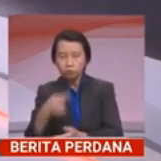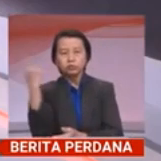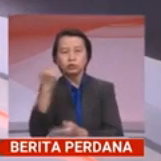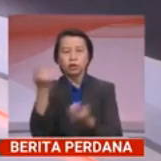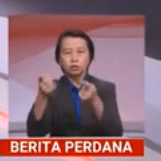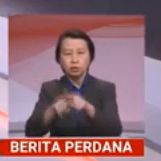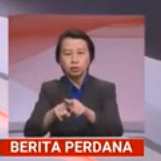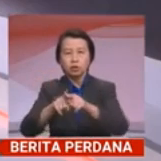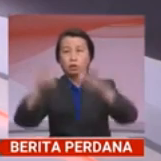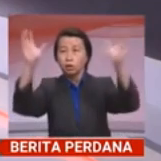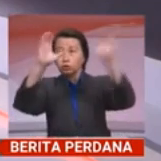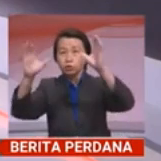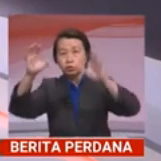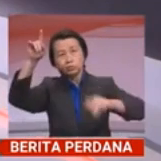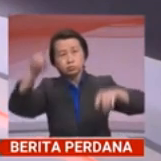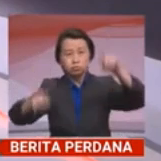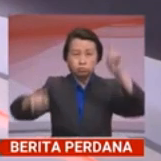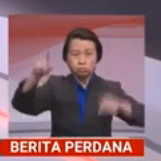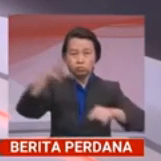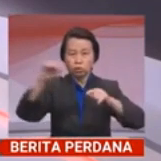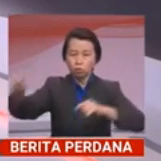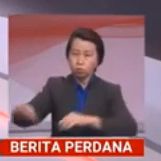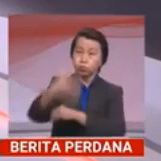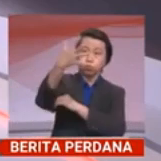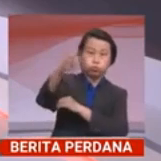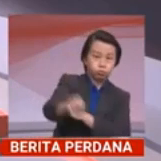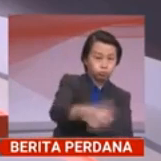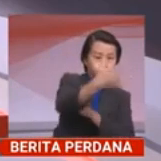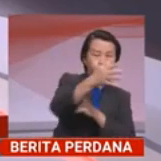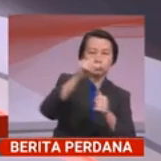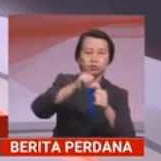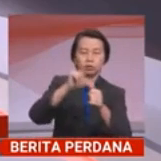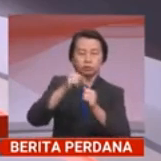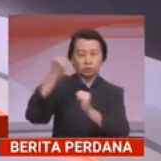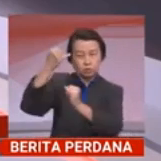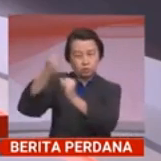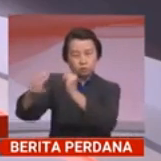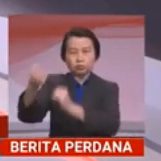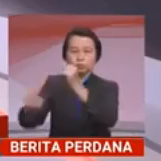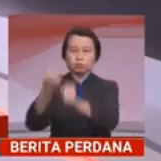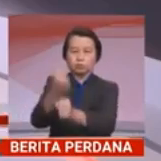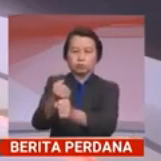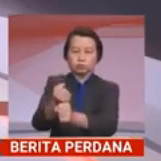berlaku ketika cuaca tidak menentu serta ombak kuat setiap hujung tahun.